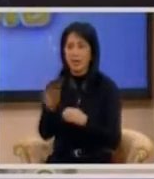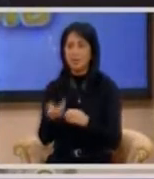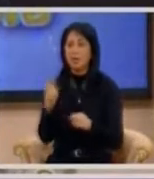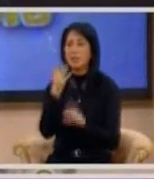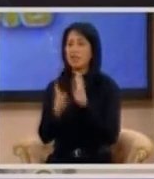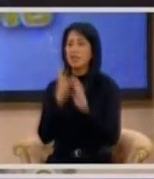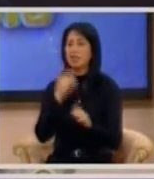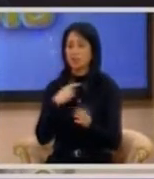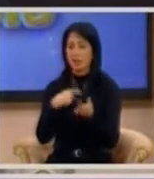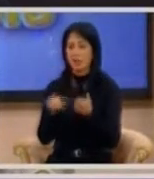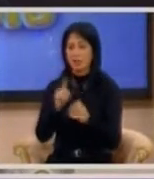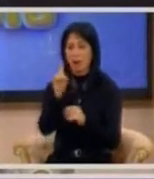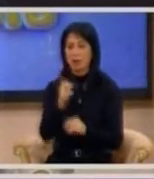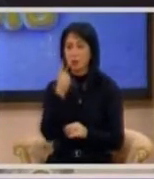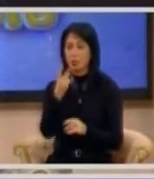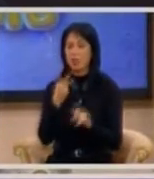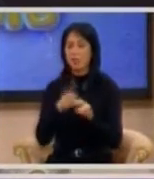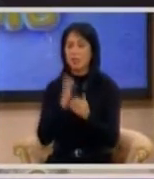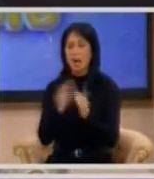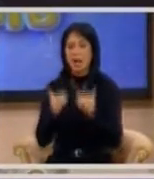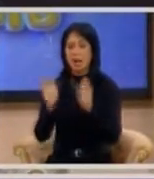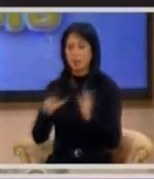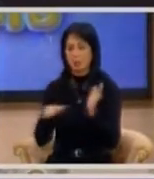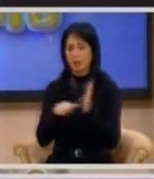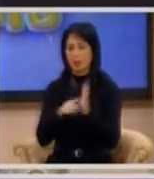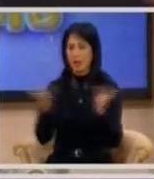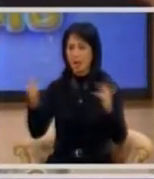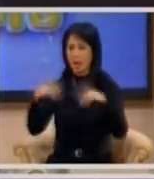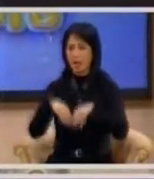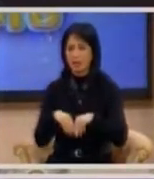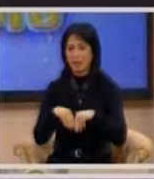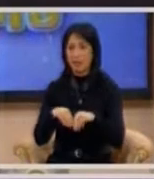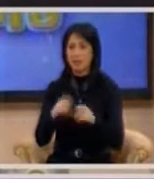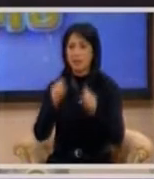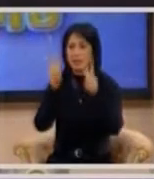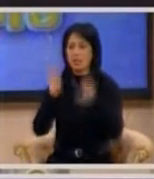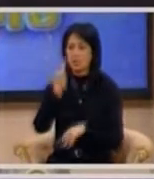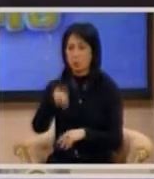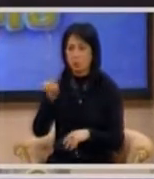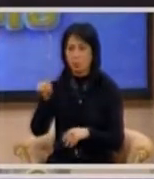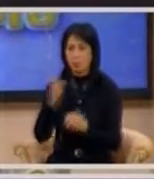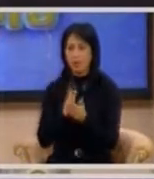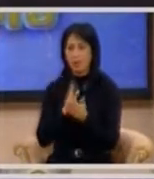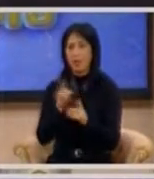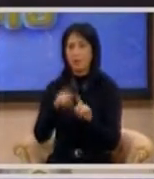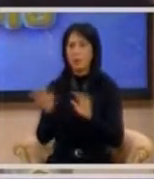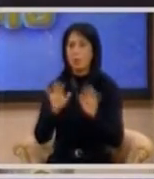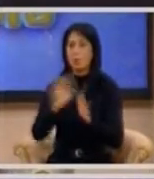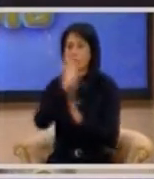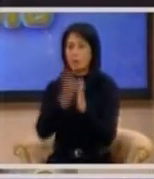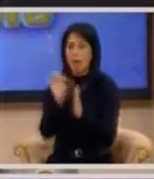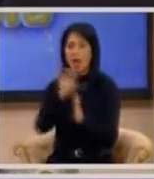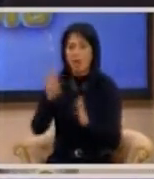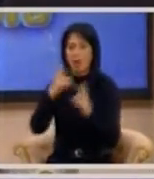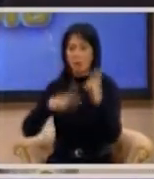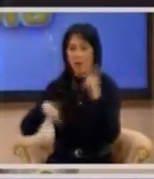მინდა აღვნიშნო, რომ 112 ეს არის გადაუდებელი დახმარების ერთიანი საგანგებო ნომერი, რომელიც მოქმედებს მთელი ევროპის მასშტაბით.